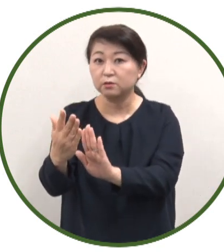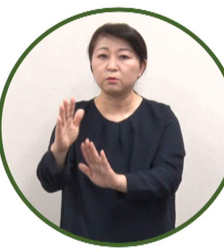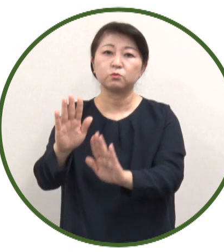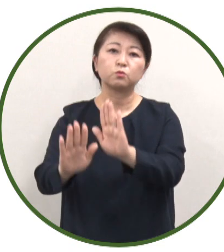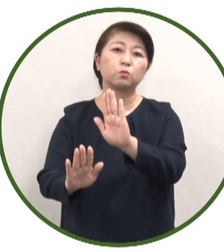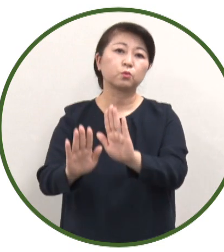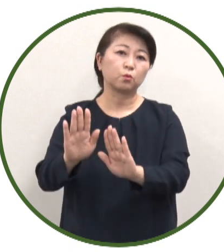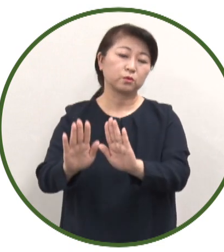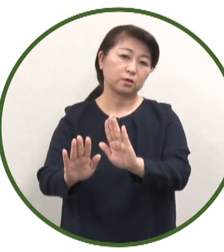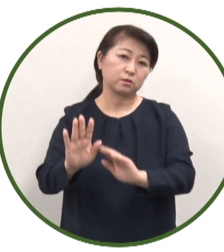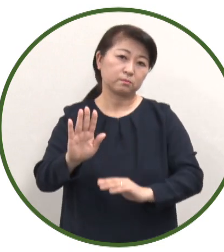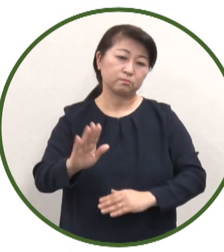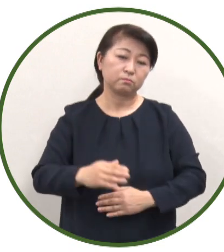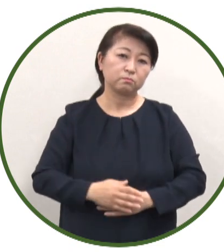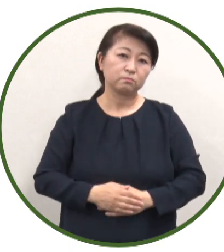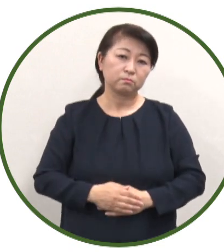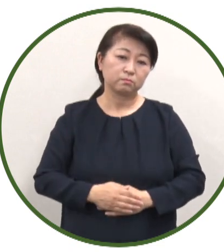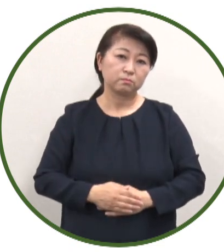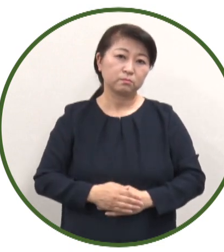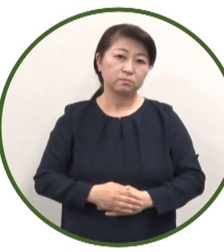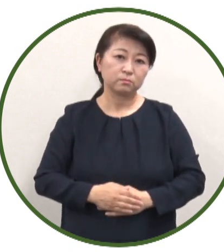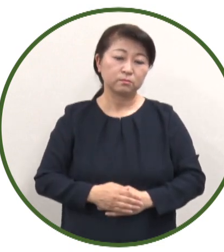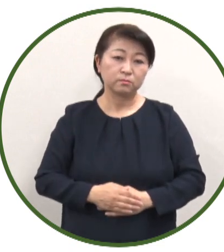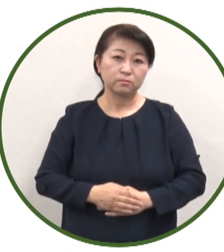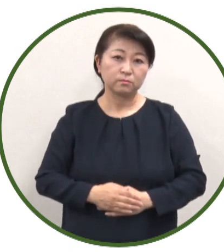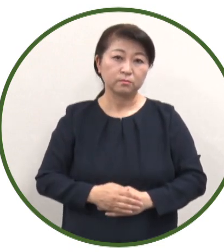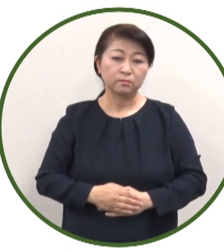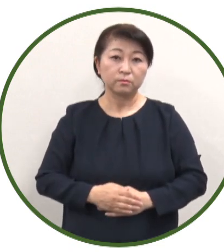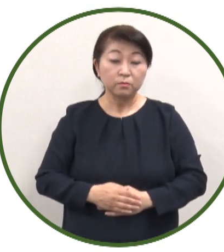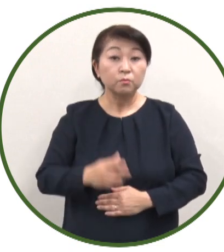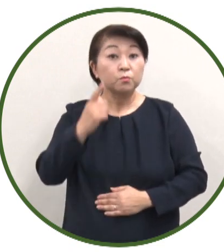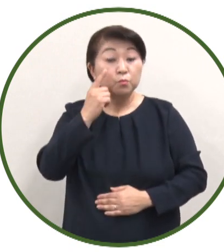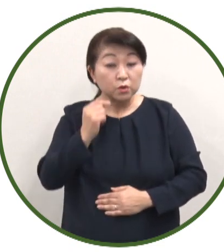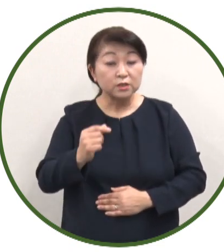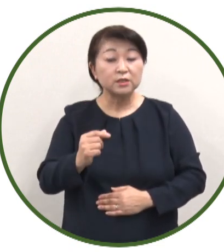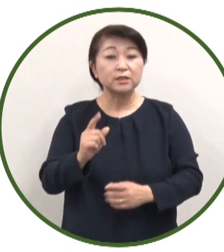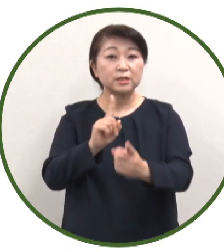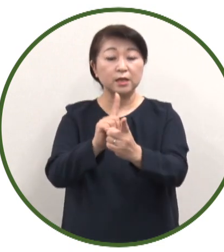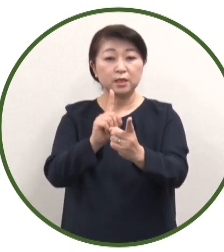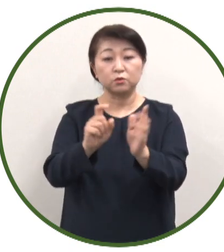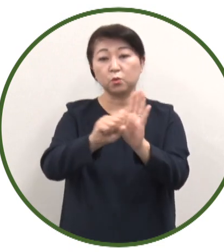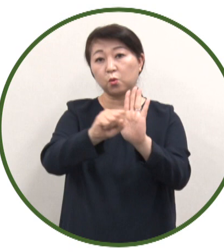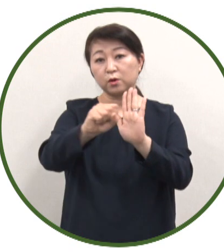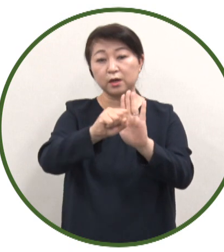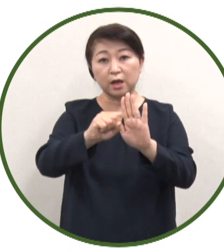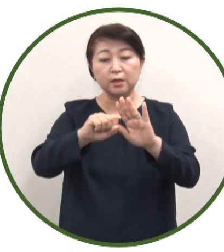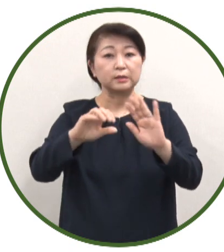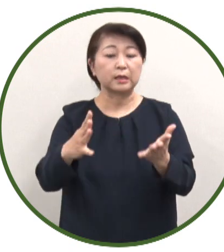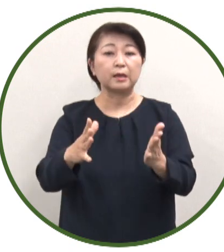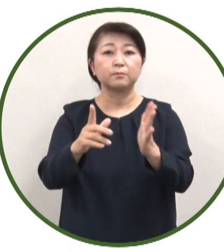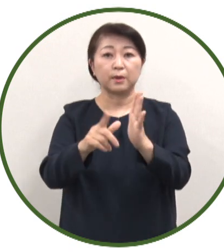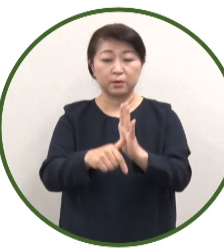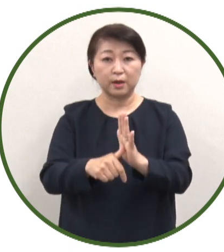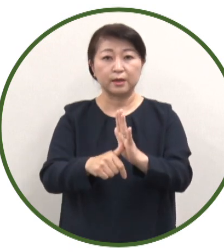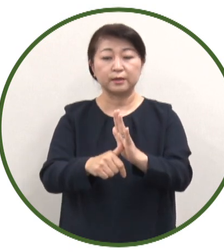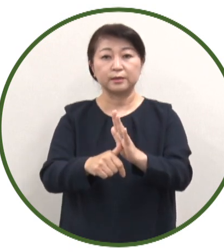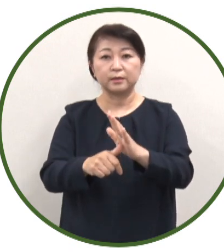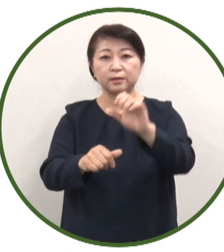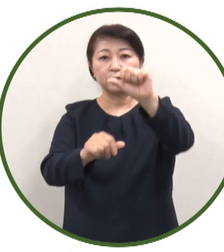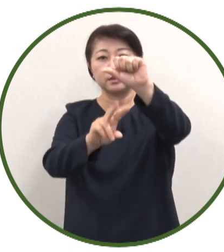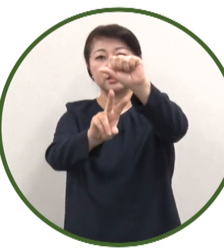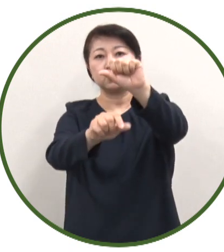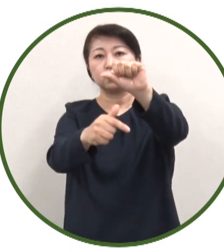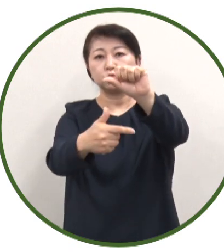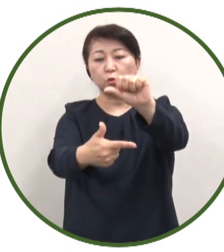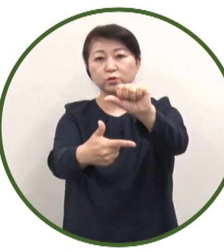といったような状況です。対策の効果が現れなかった場合にはですね、5月26日までの週で1日